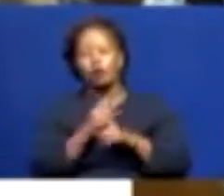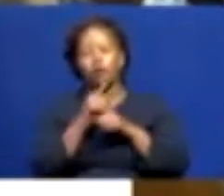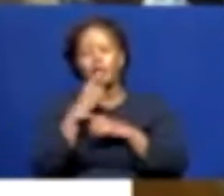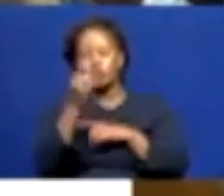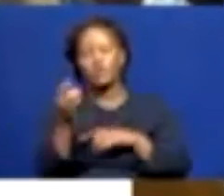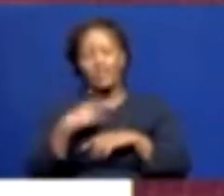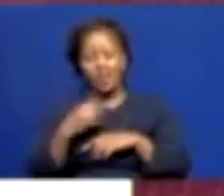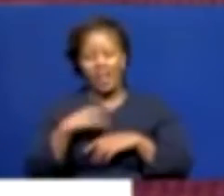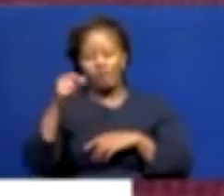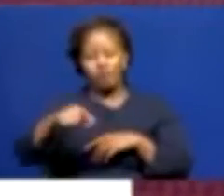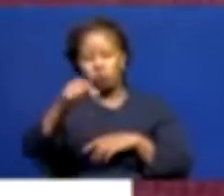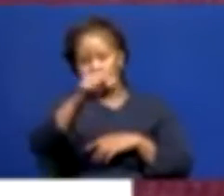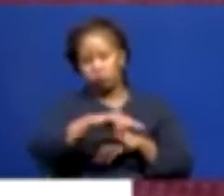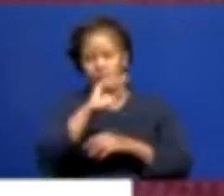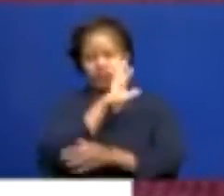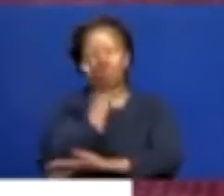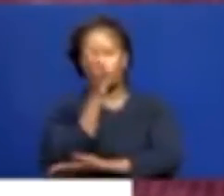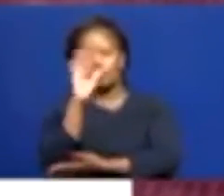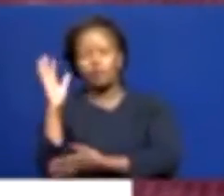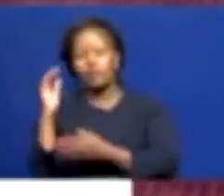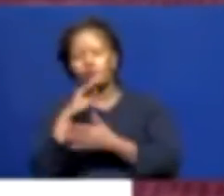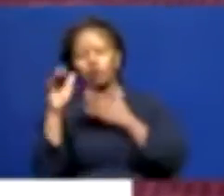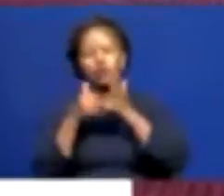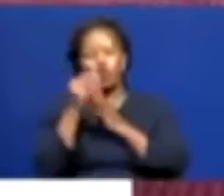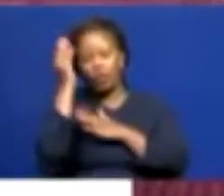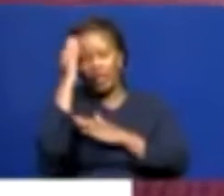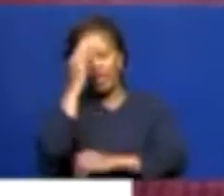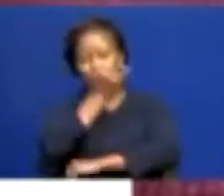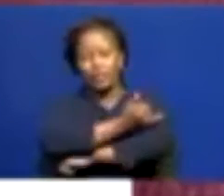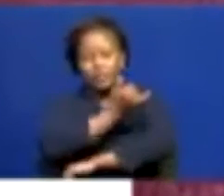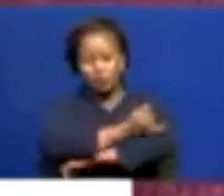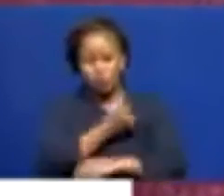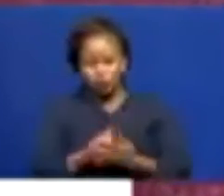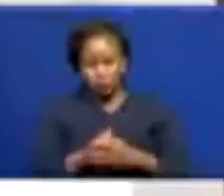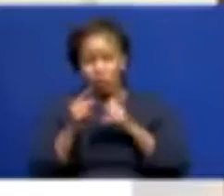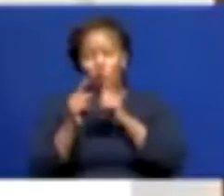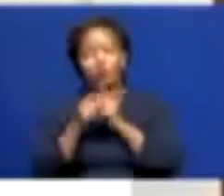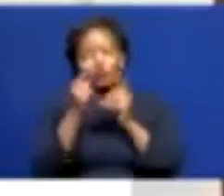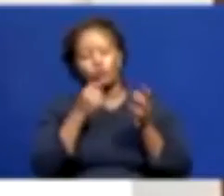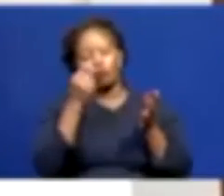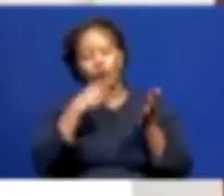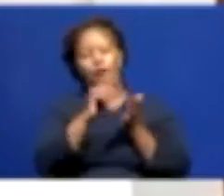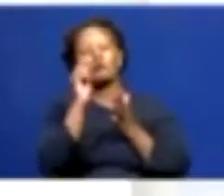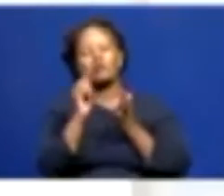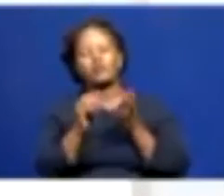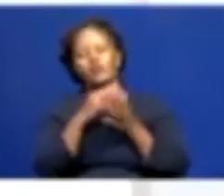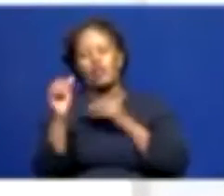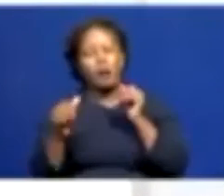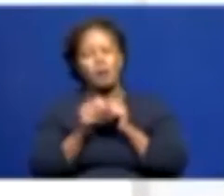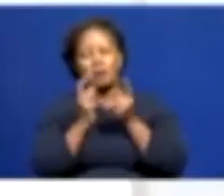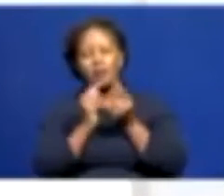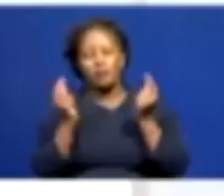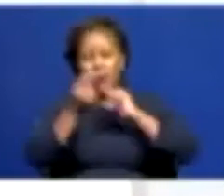na utunzaji wa miti katika taasisi za elimu nchini. Zaidi ya hayo, baraza hilo liliidhinisha mswada wa mabadiliko ya tabia